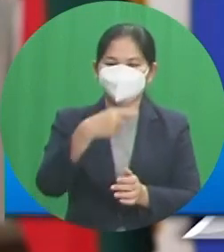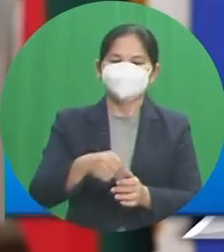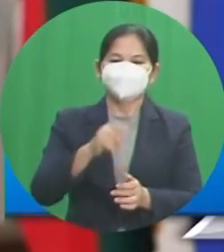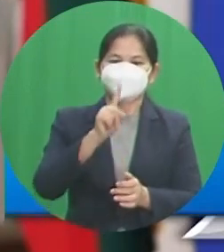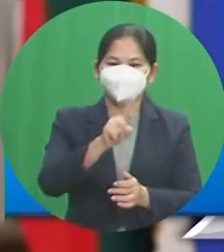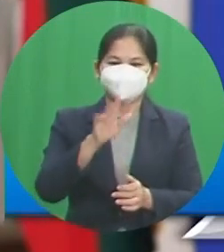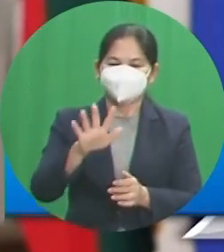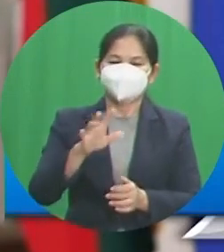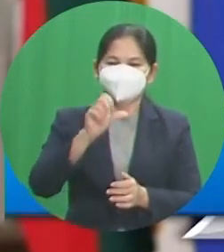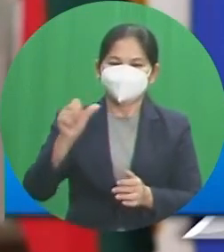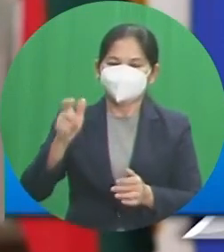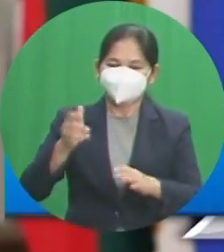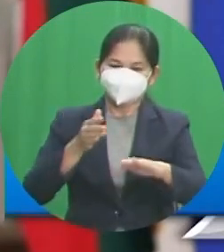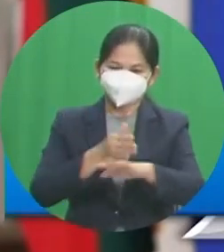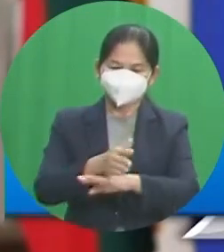1500 នាក់